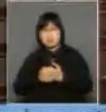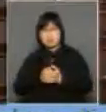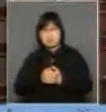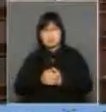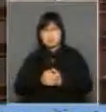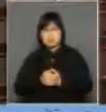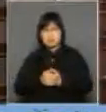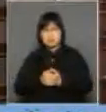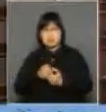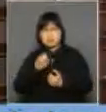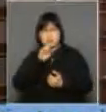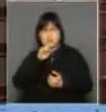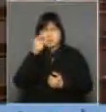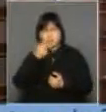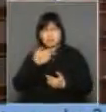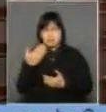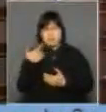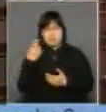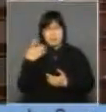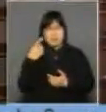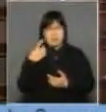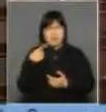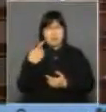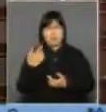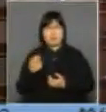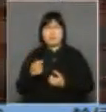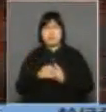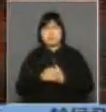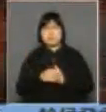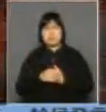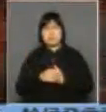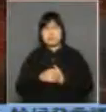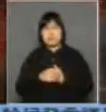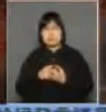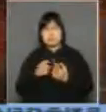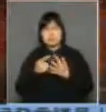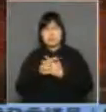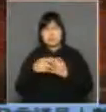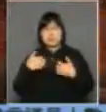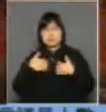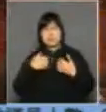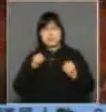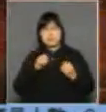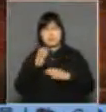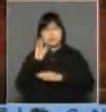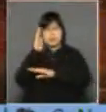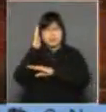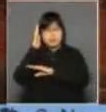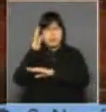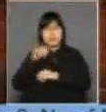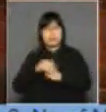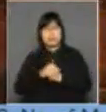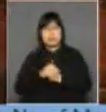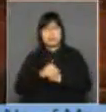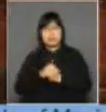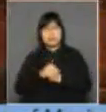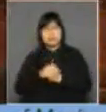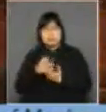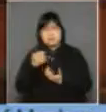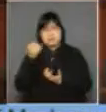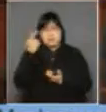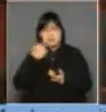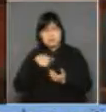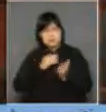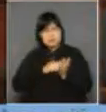多次引用我昨天在特別會議緊急會議所發言，即不是不知道是否代表他欣賞